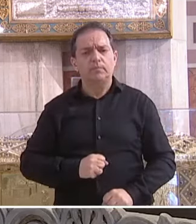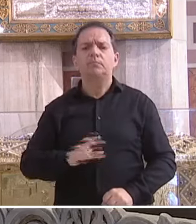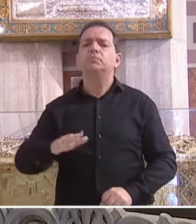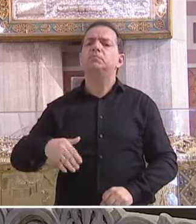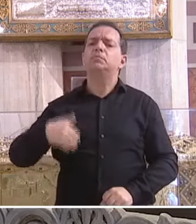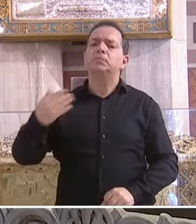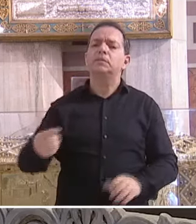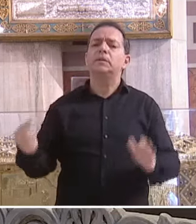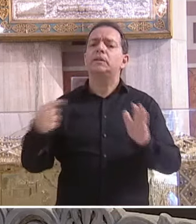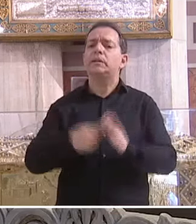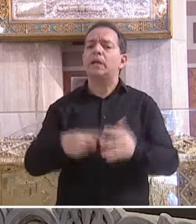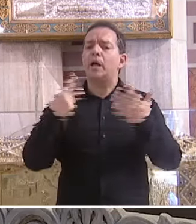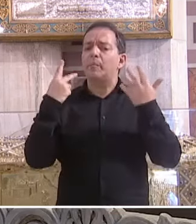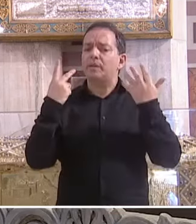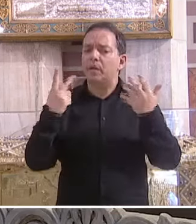έτος